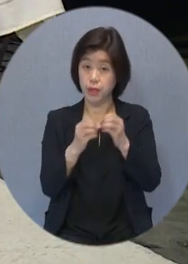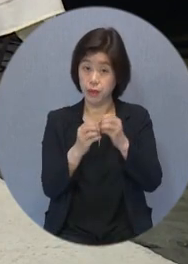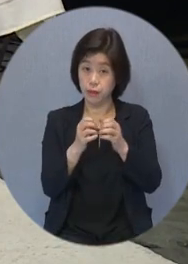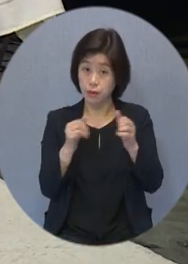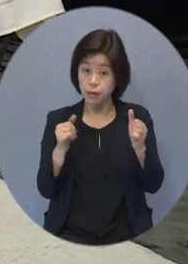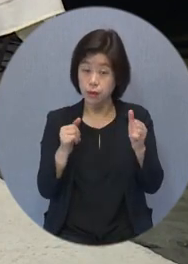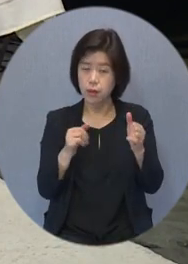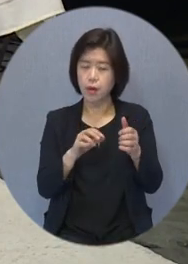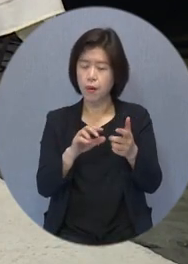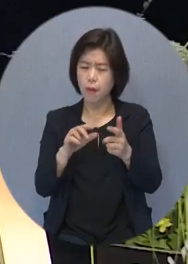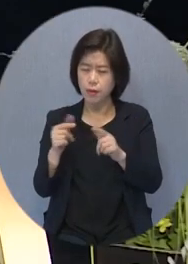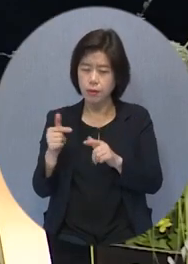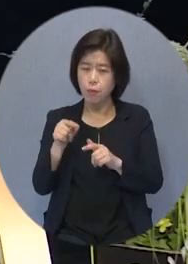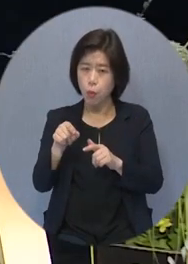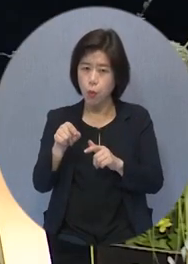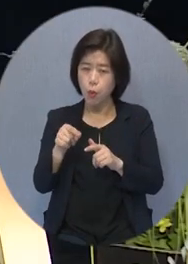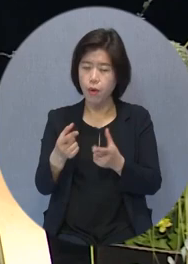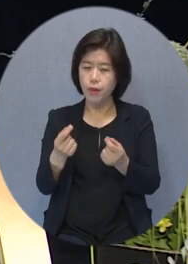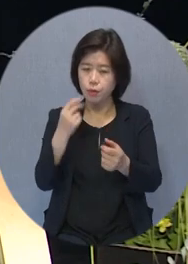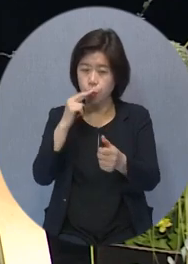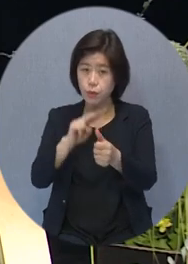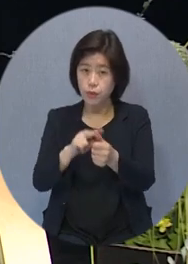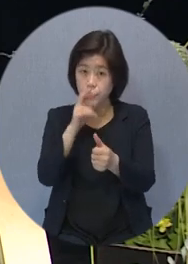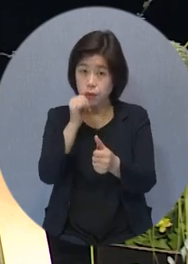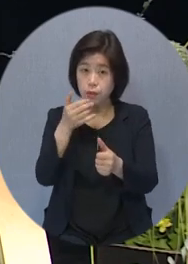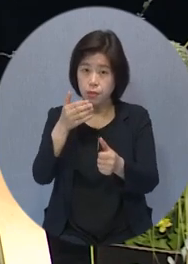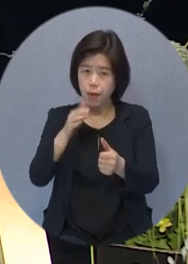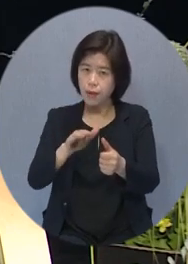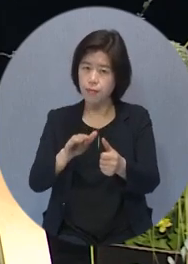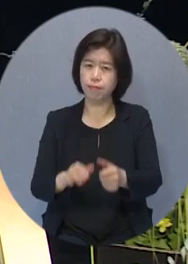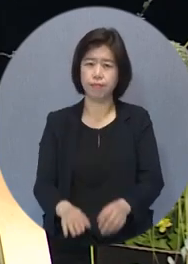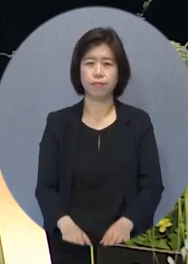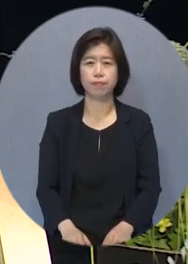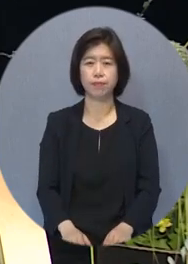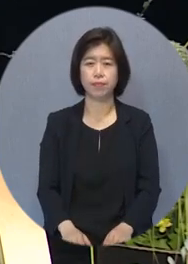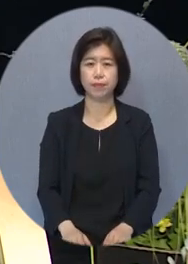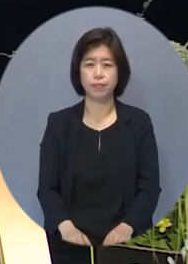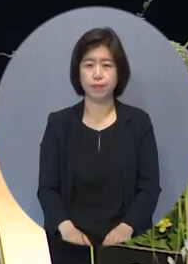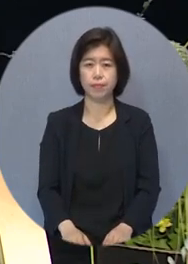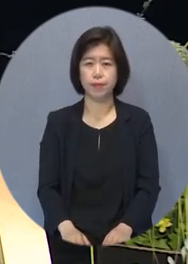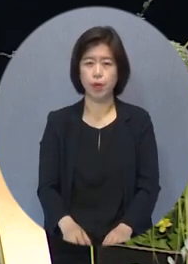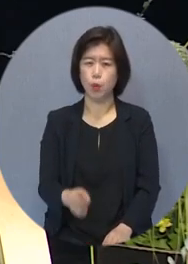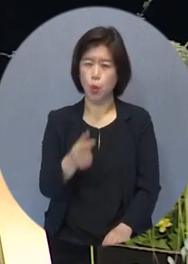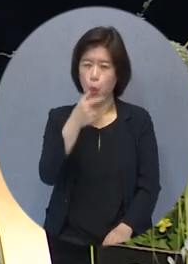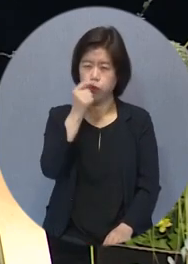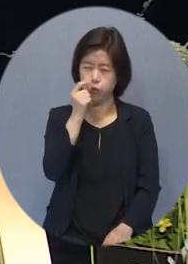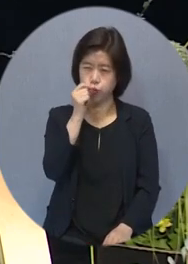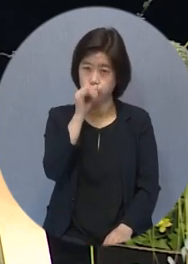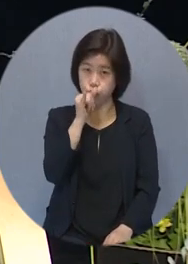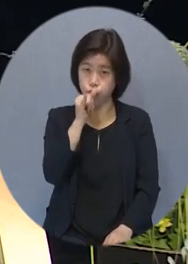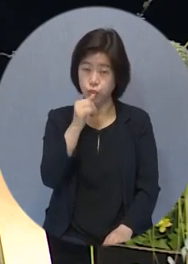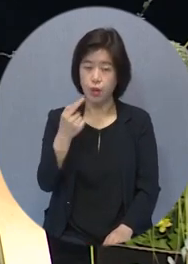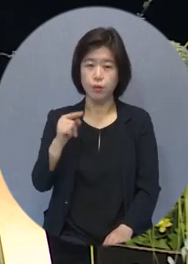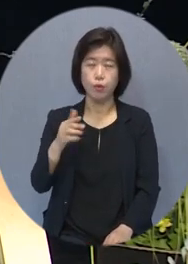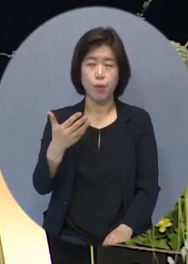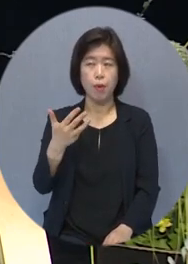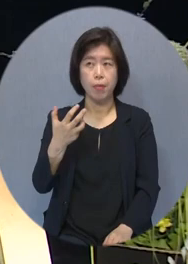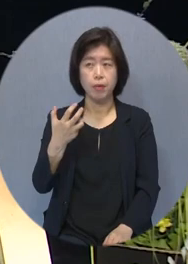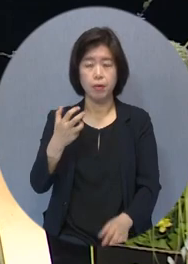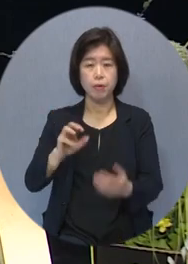시도를 해오고 있었지만 새로운 세계의 선점자가 되려는 경쟁은 이때부터 매우